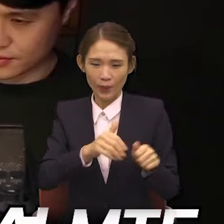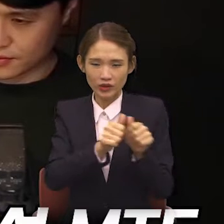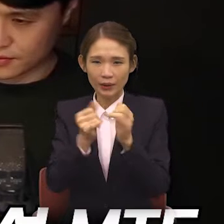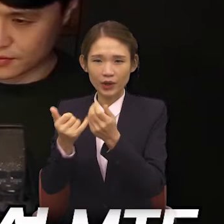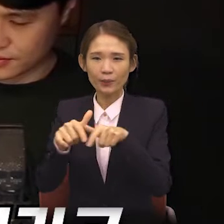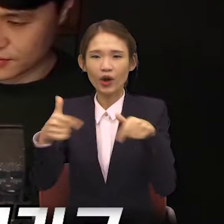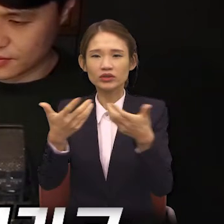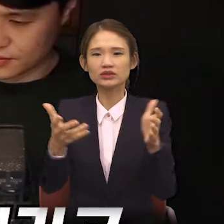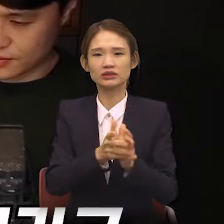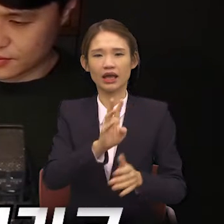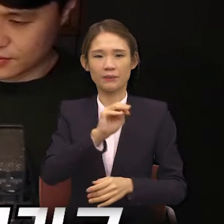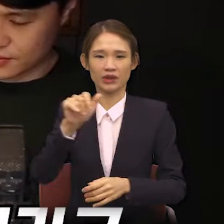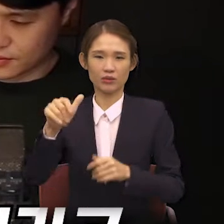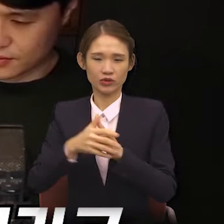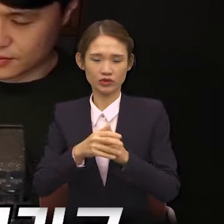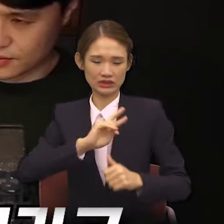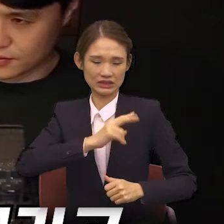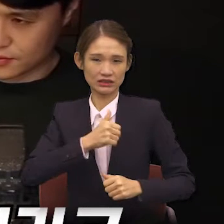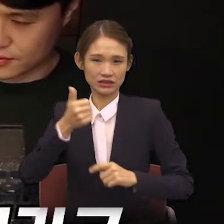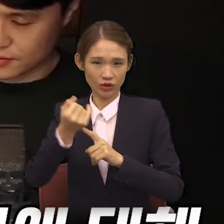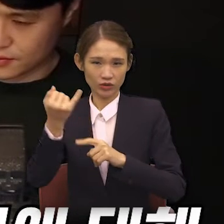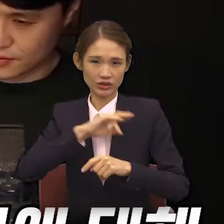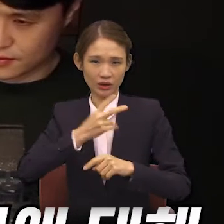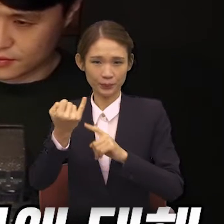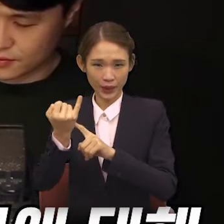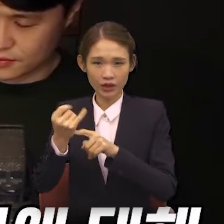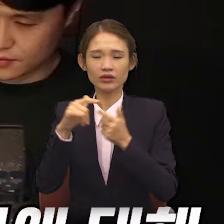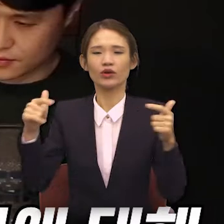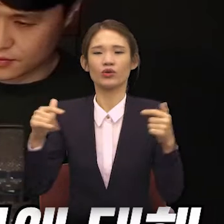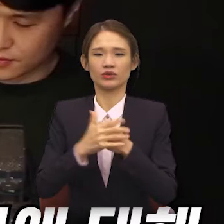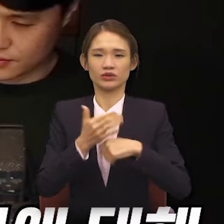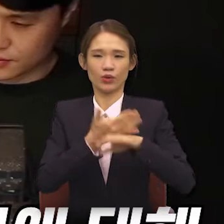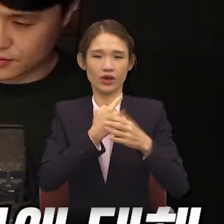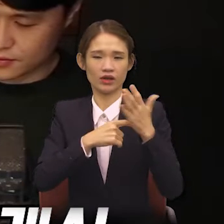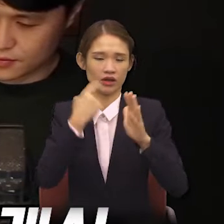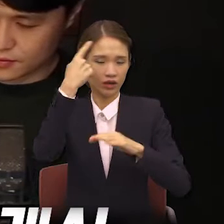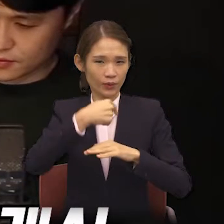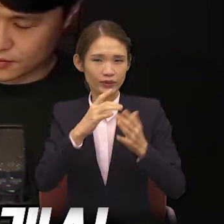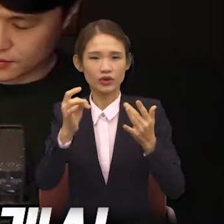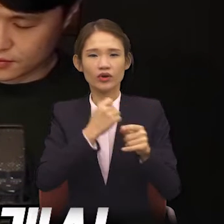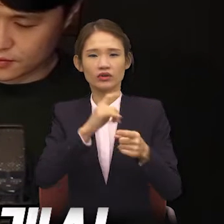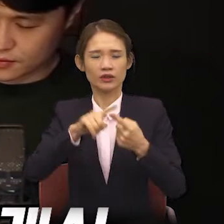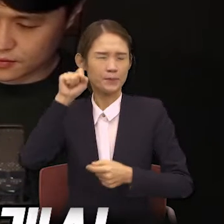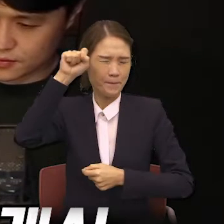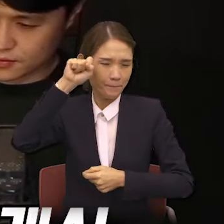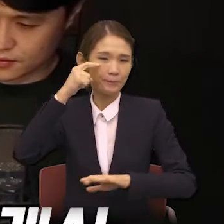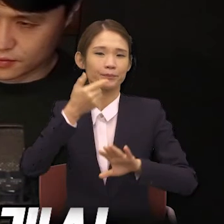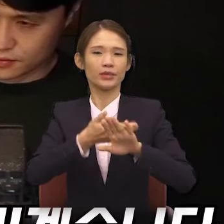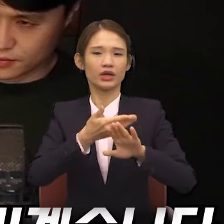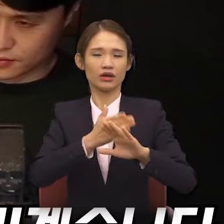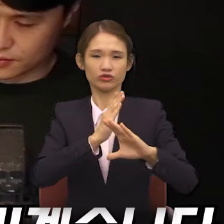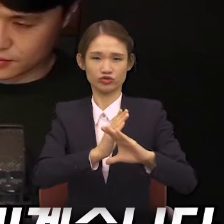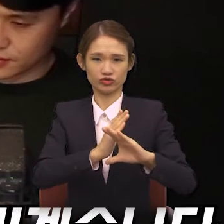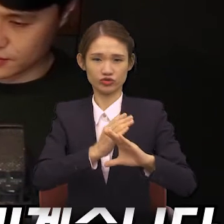그룹에선 MTF 트랜스젠더들이 여성의 것이라고 일컬어지는 외형을 선택하는 것에 대해 반발하고 있거든요, 교수님.